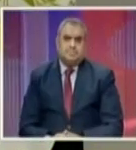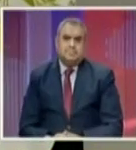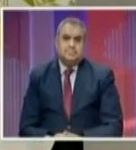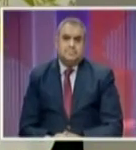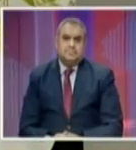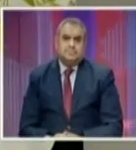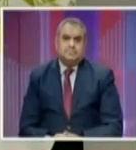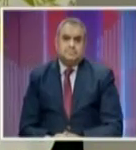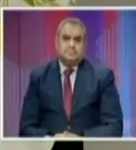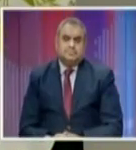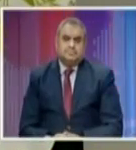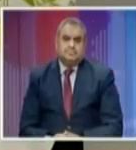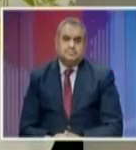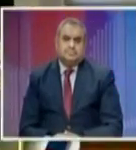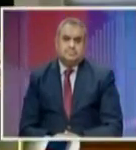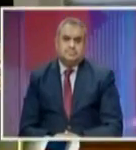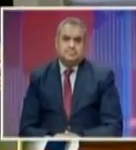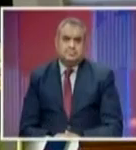اتحيت